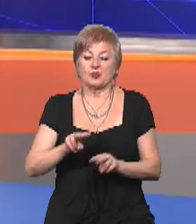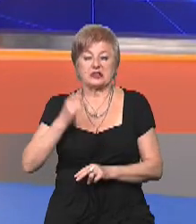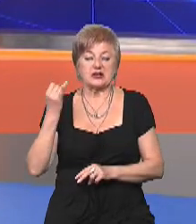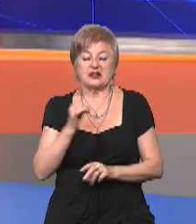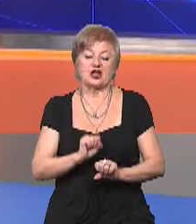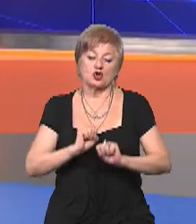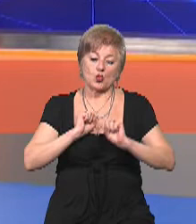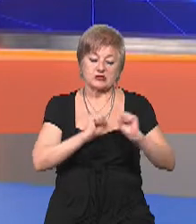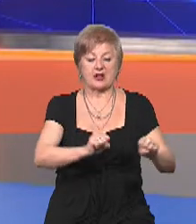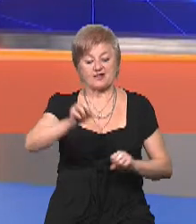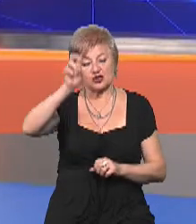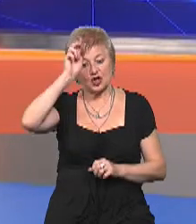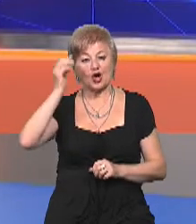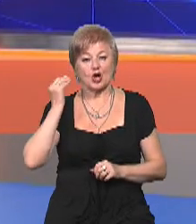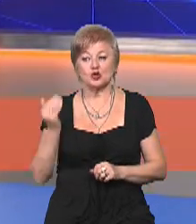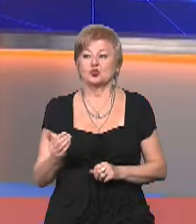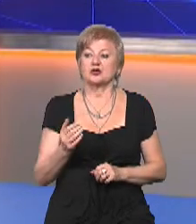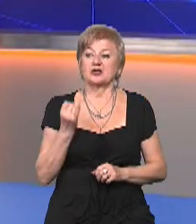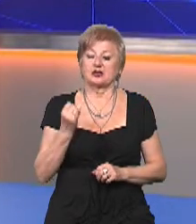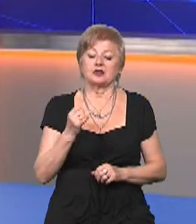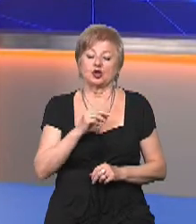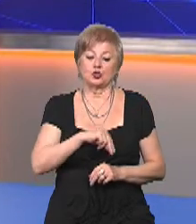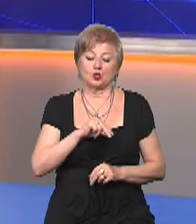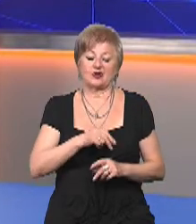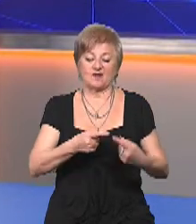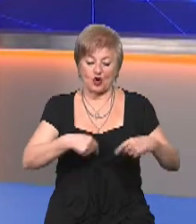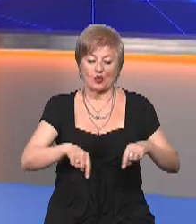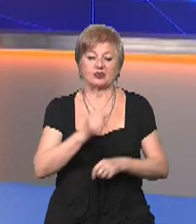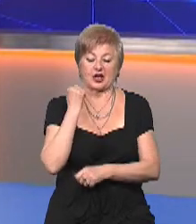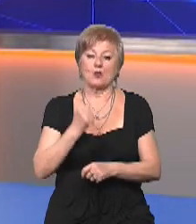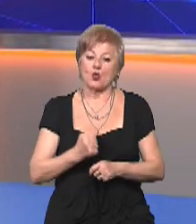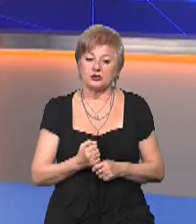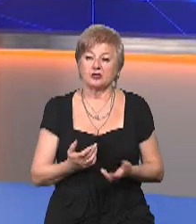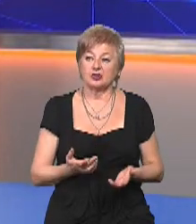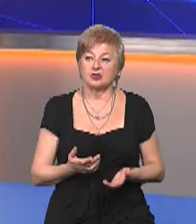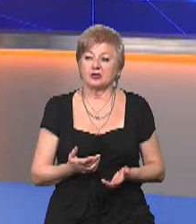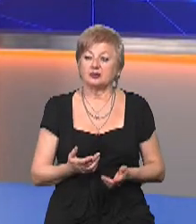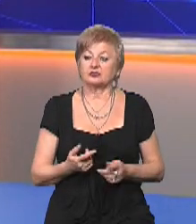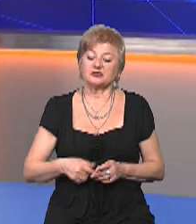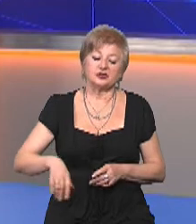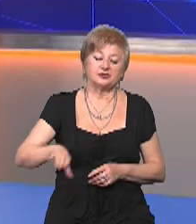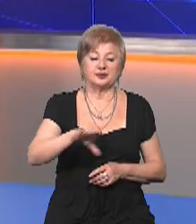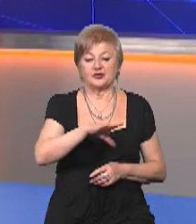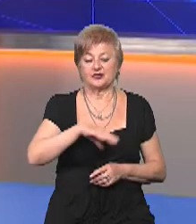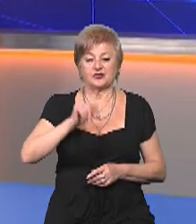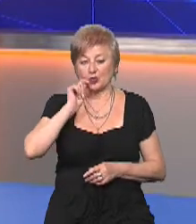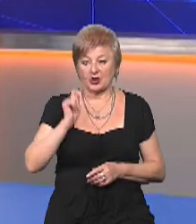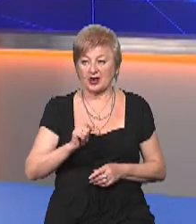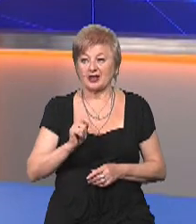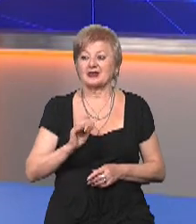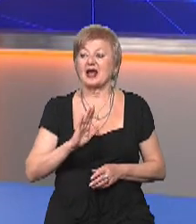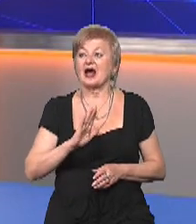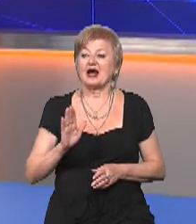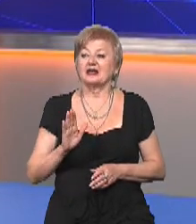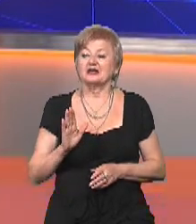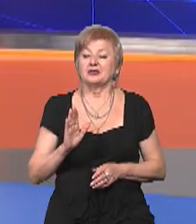интересы государства, трудовых коллективов, работников, всего населения Украины, а не